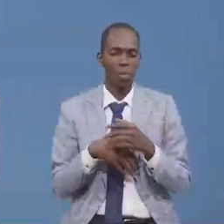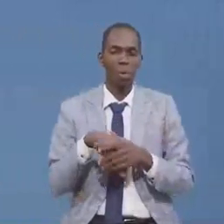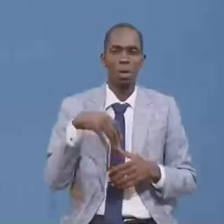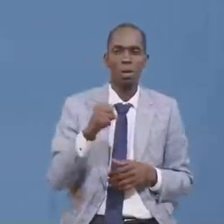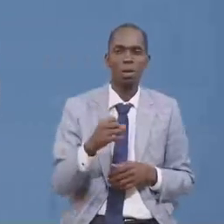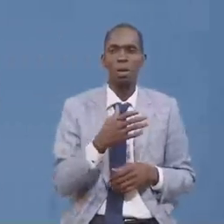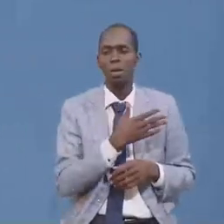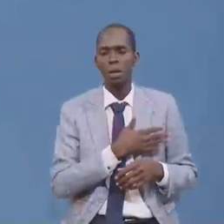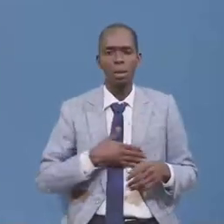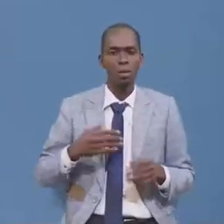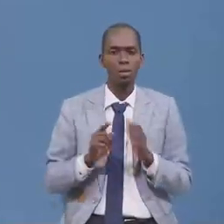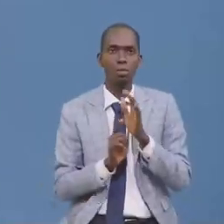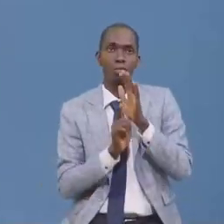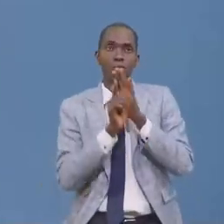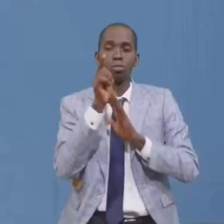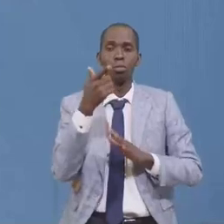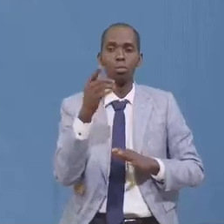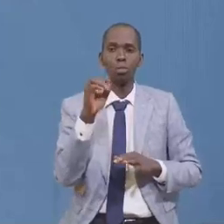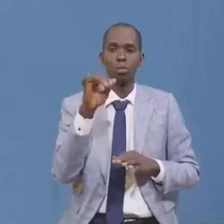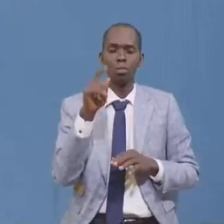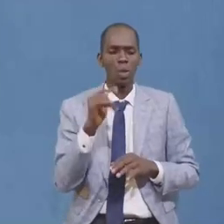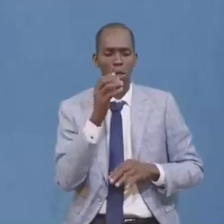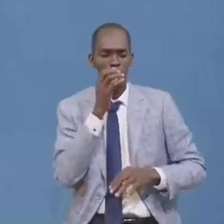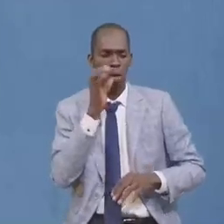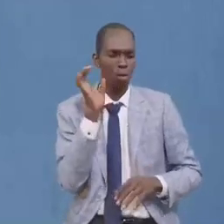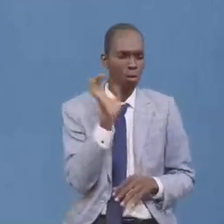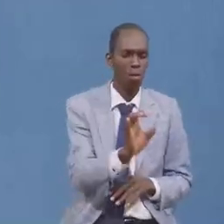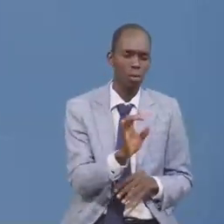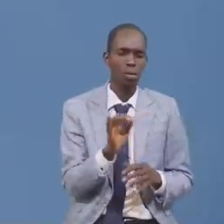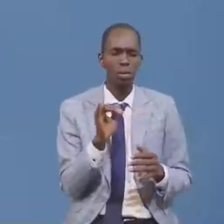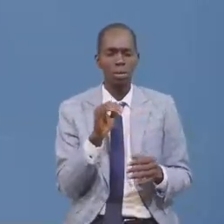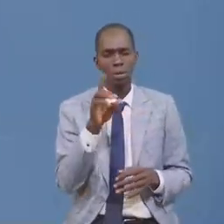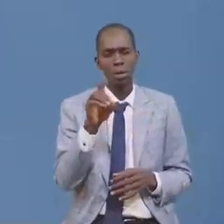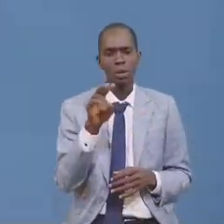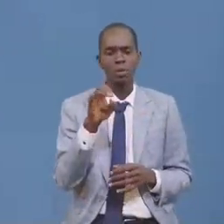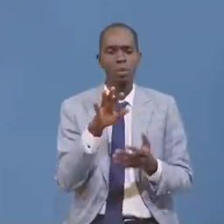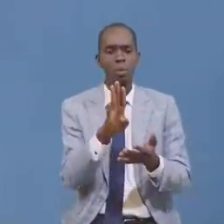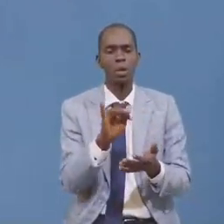Et Goliath l'a maudit par ses dieux.